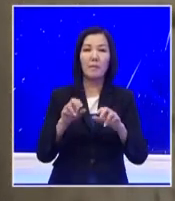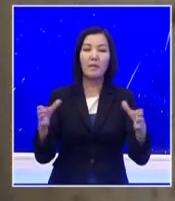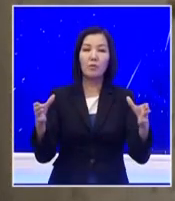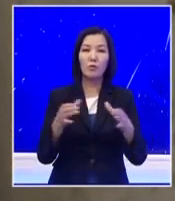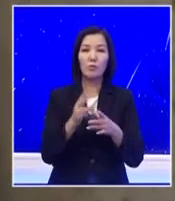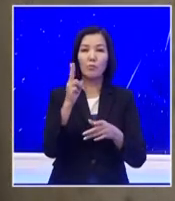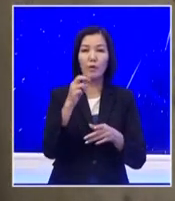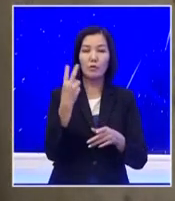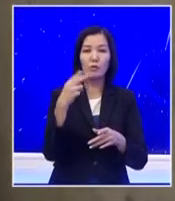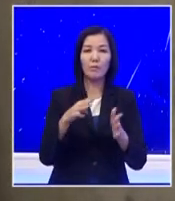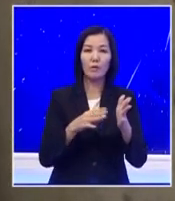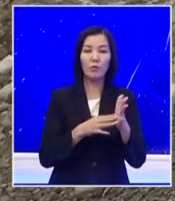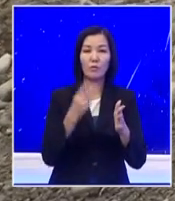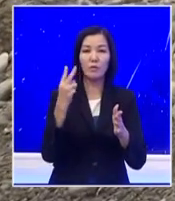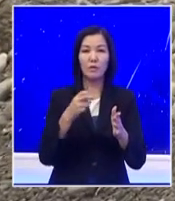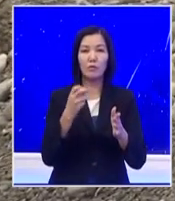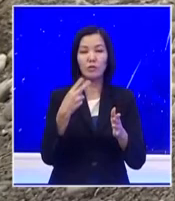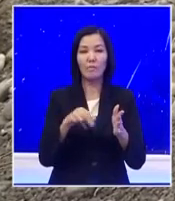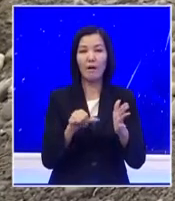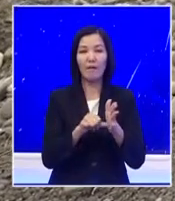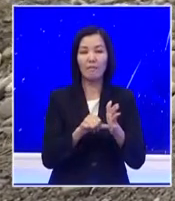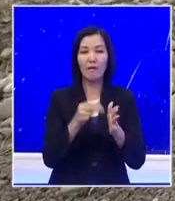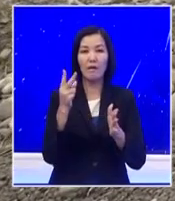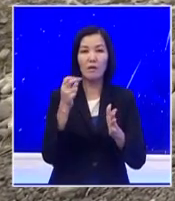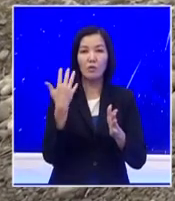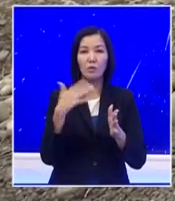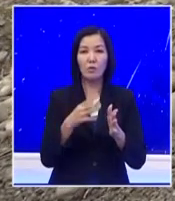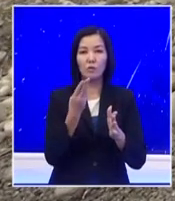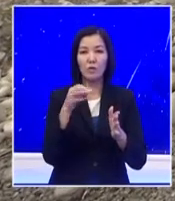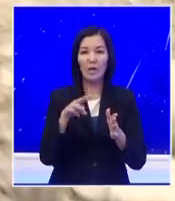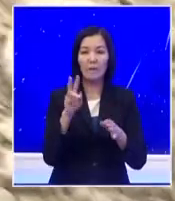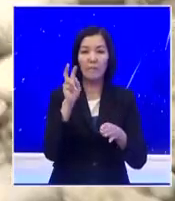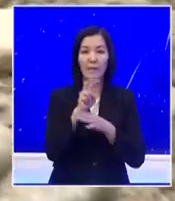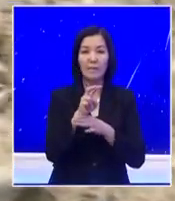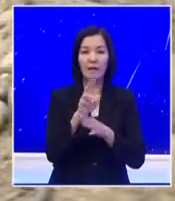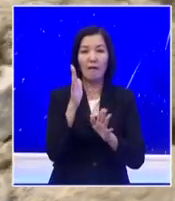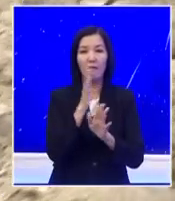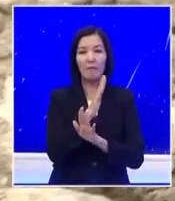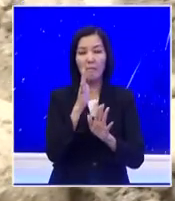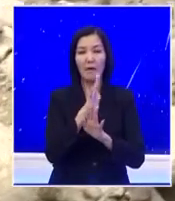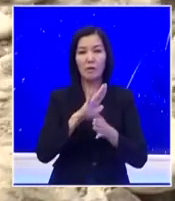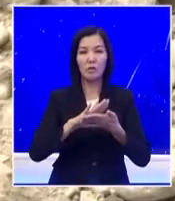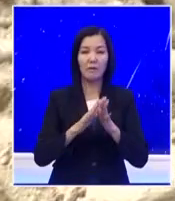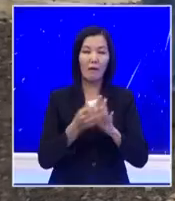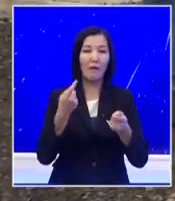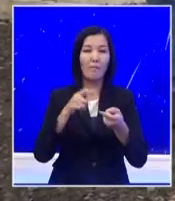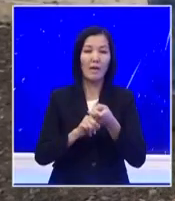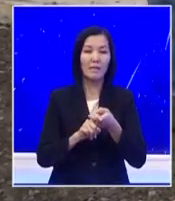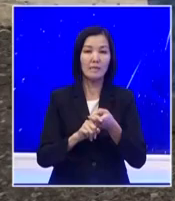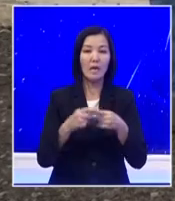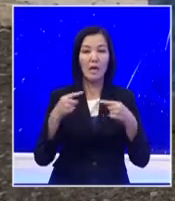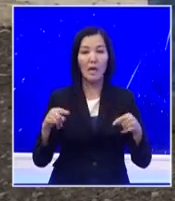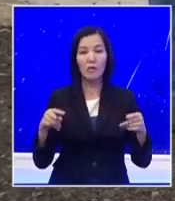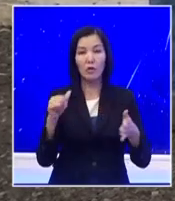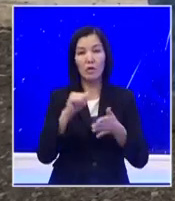бағытының 229-шы, 226, 250-ші шақырымдарына да барды. Табиғи жағдаяттарға байланысты бұл жерлерде де ойықтар пайда